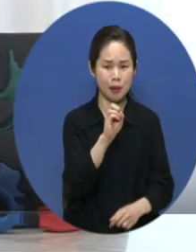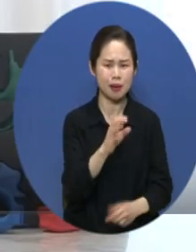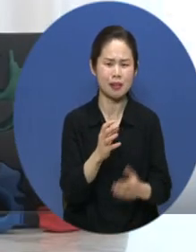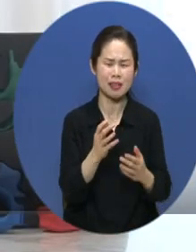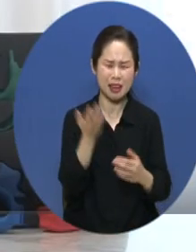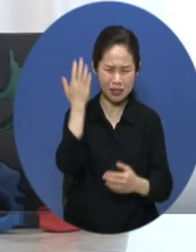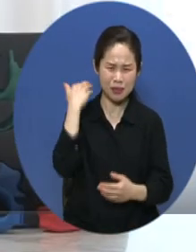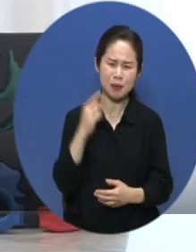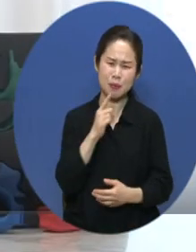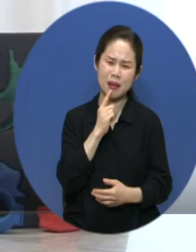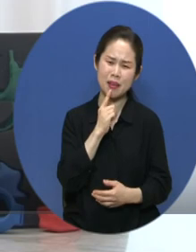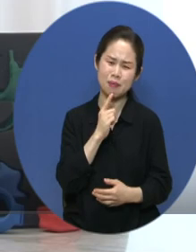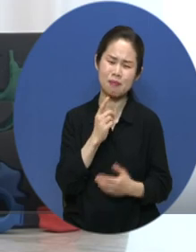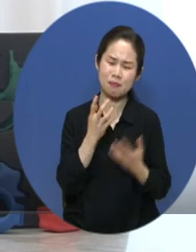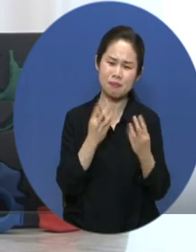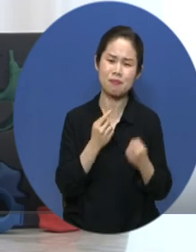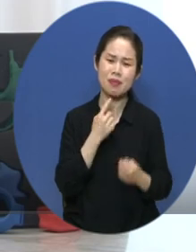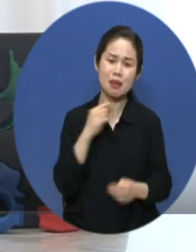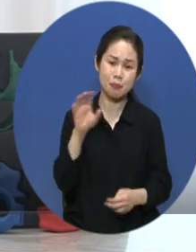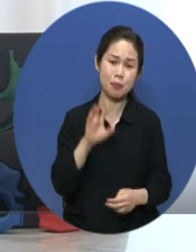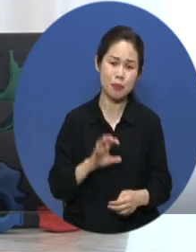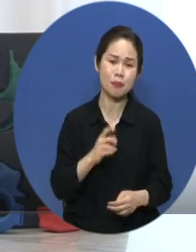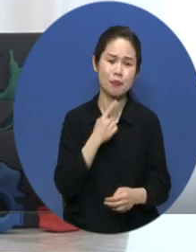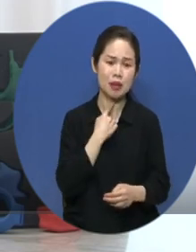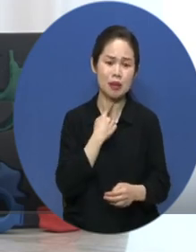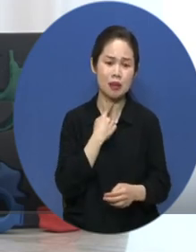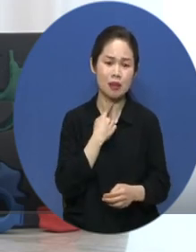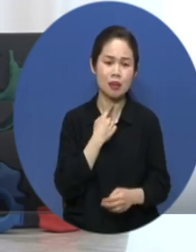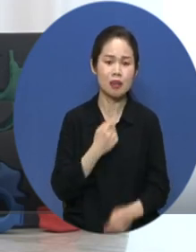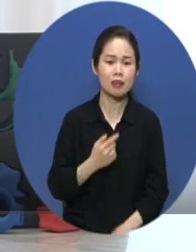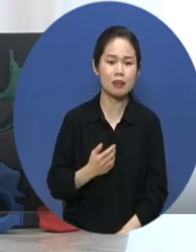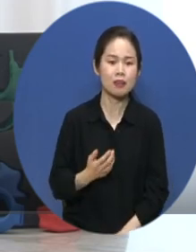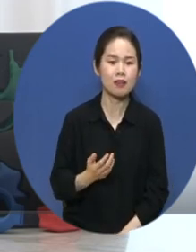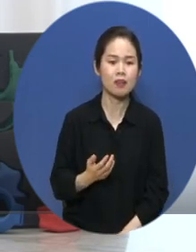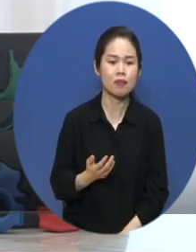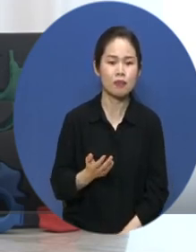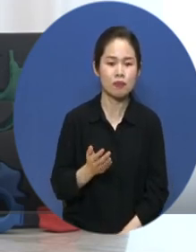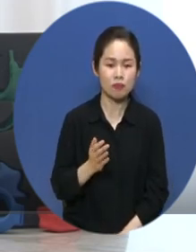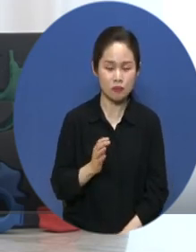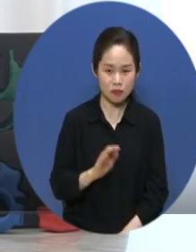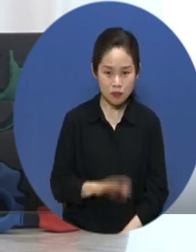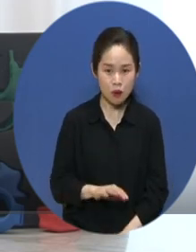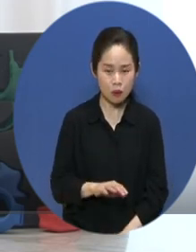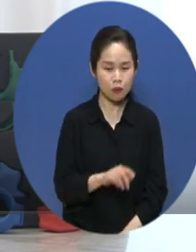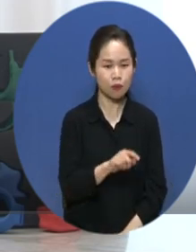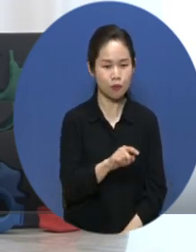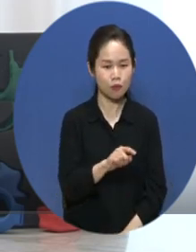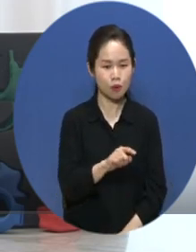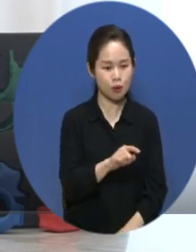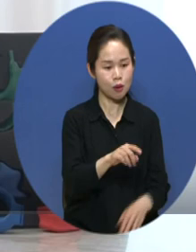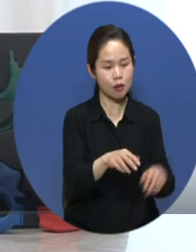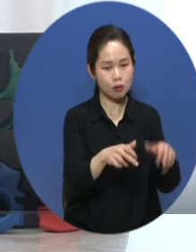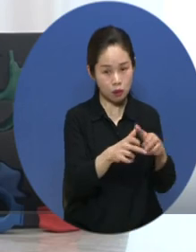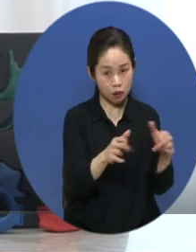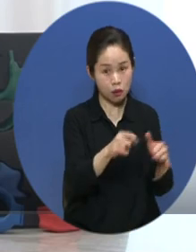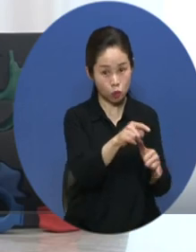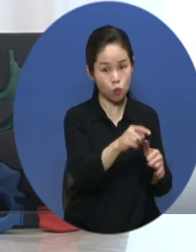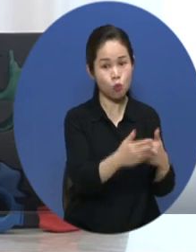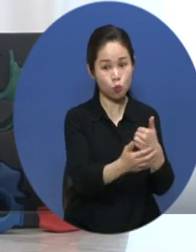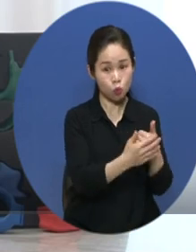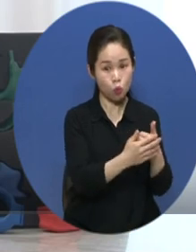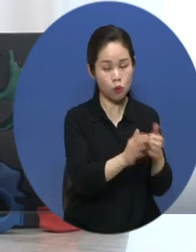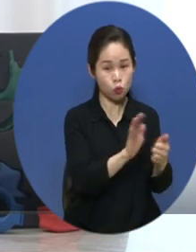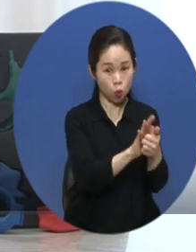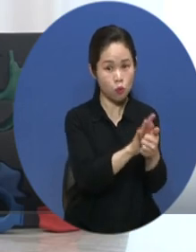것처럼 사실은 이 보조기구를 통해서 저희도 힘을 받는 경우가 더 많은 것 같아요.